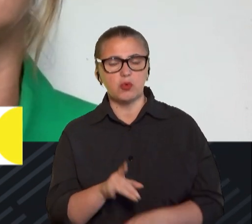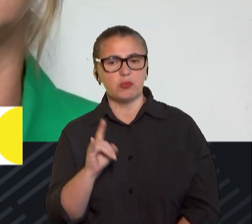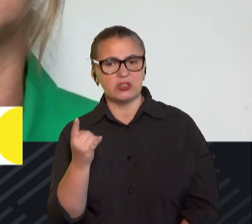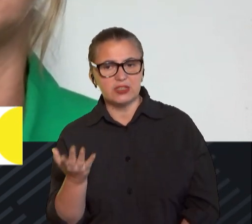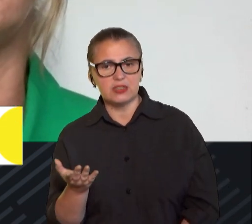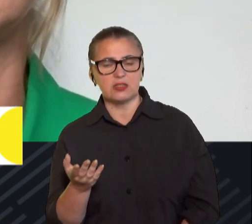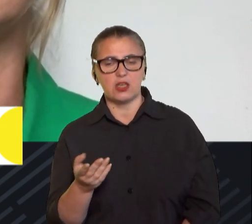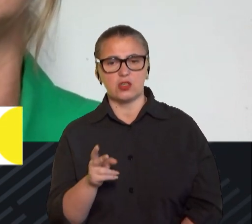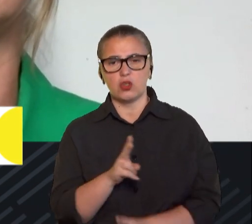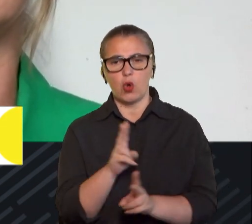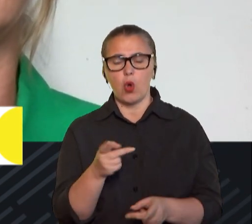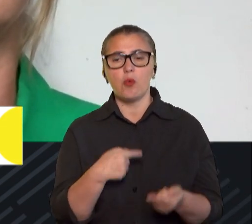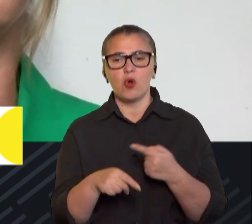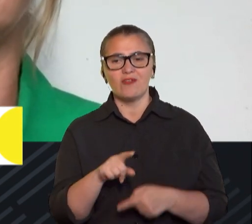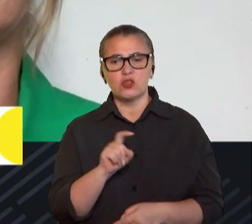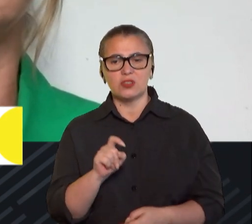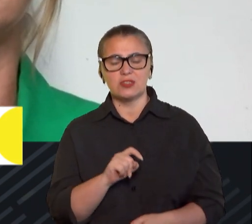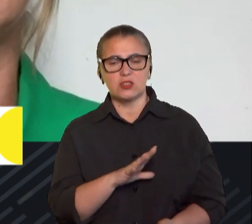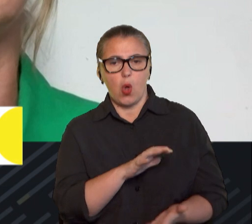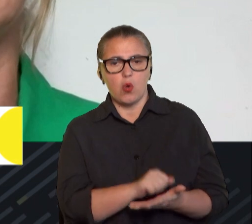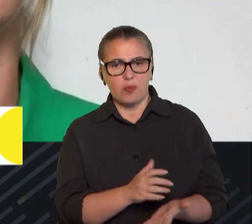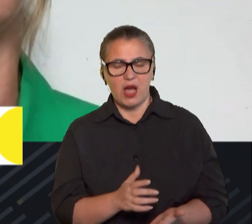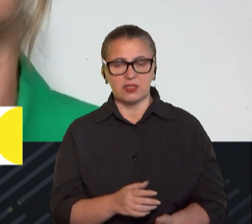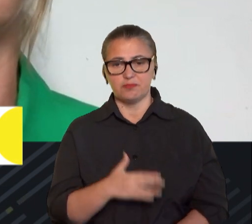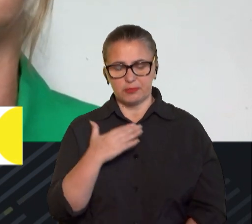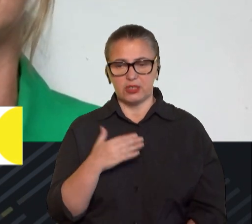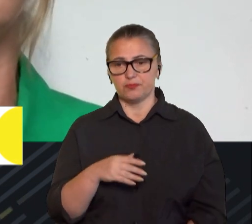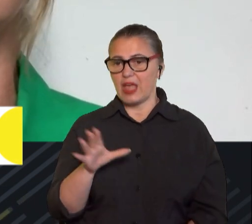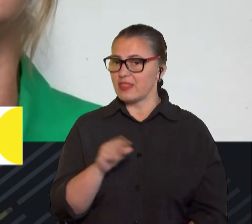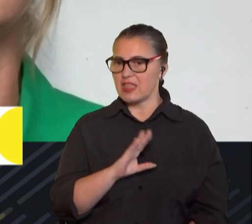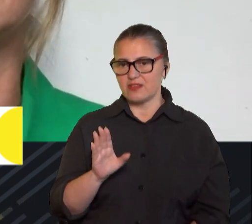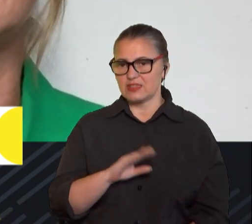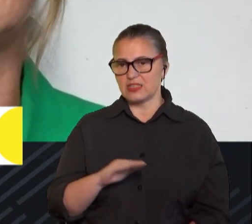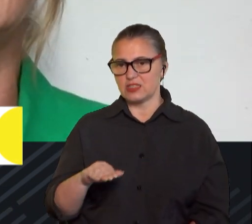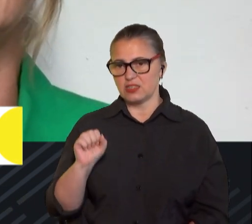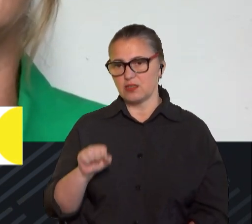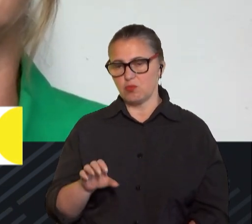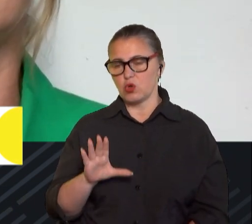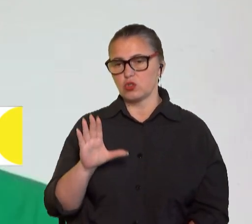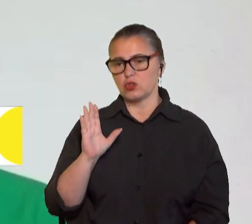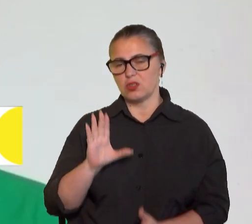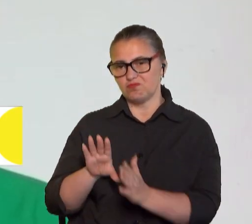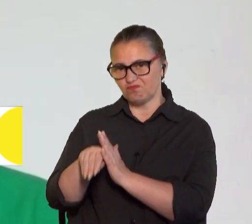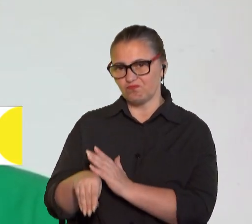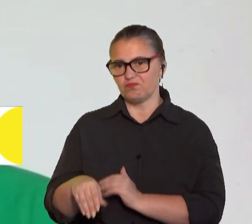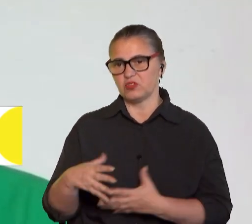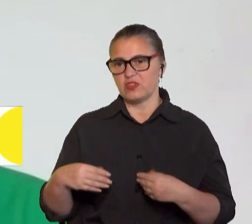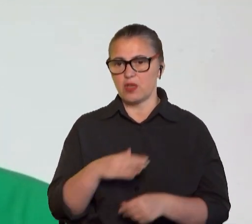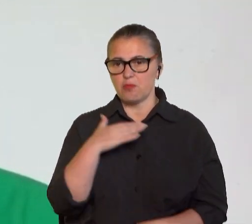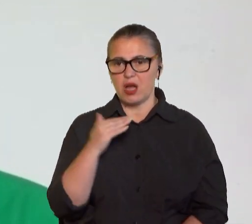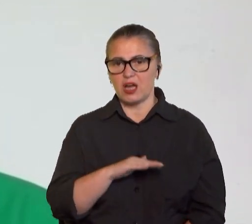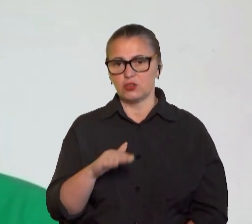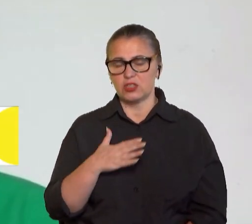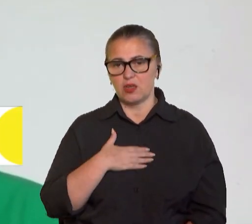яку повернули з окупації і так далі. Дуже багато. Проте не всі діти можуть бути влаштовані в родини. Багато дітей все-таки